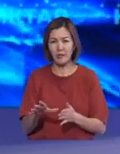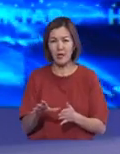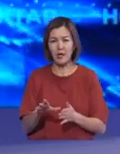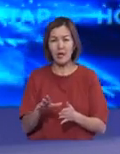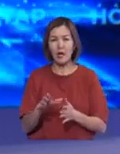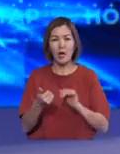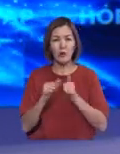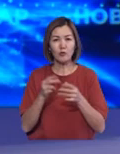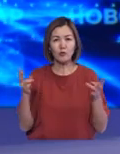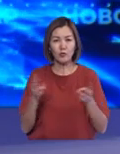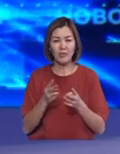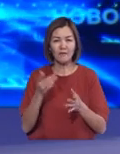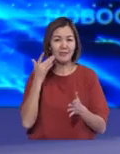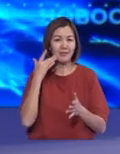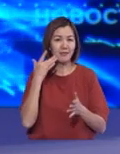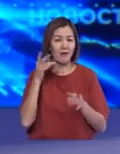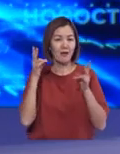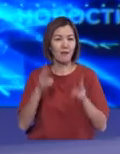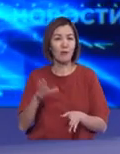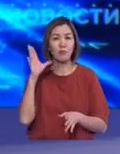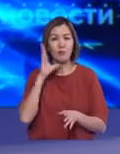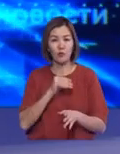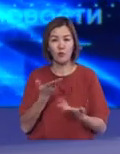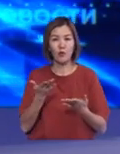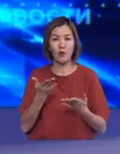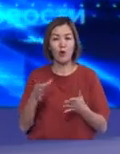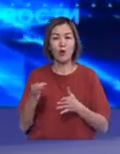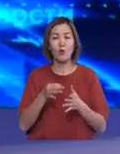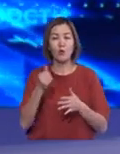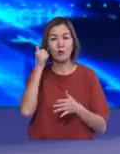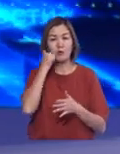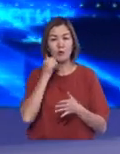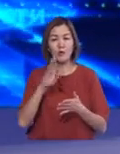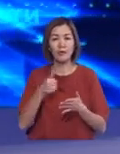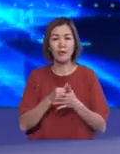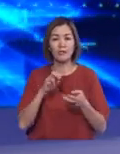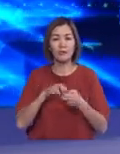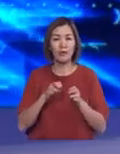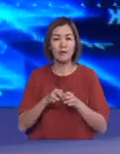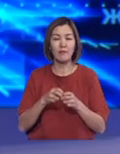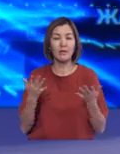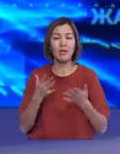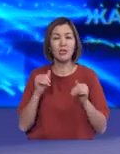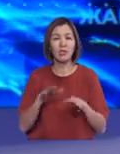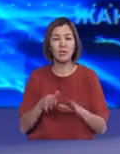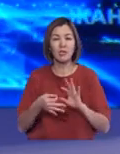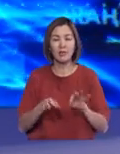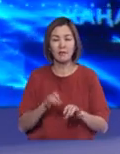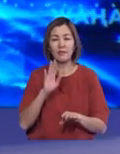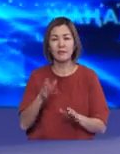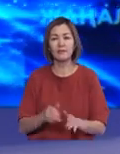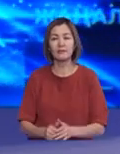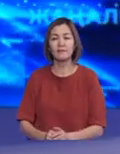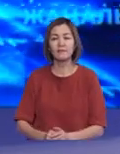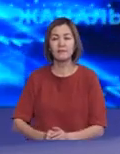ауыстырмаса, кезгелген уақытта апат болуы ықтимал, дейді тұрғындар. Облыс орталығының басты мәселесі қашан шешілет, әріптесім Камила Тыныштай